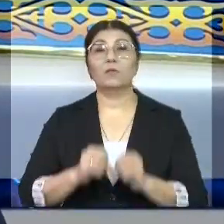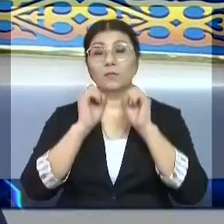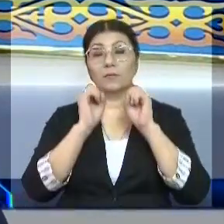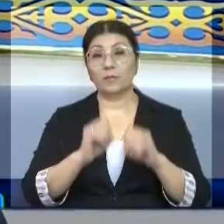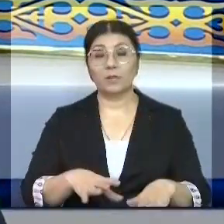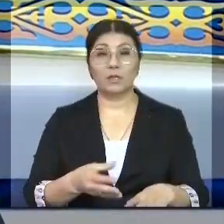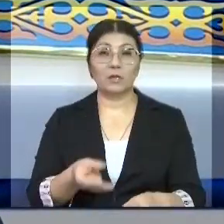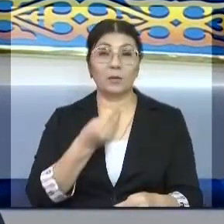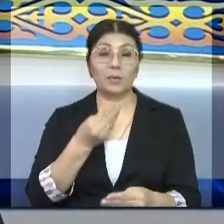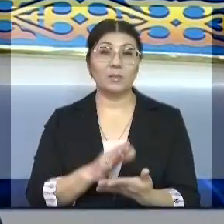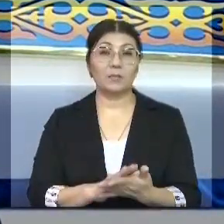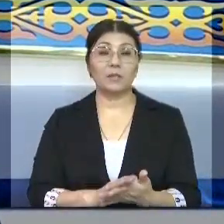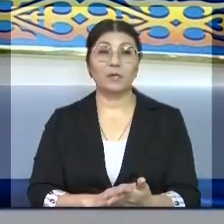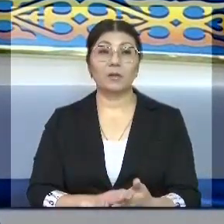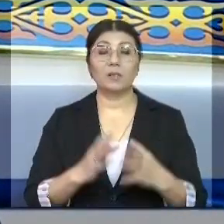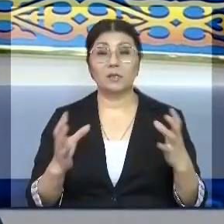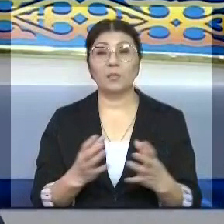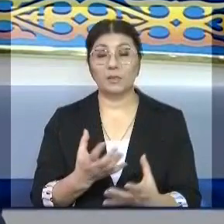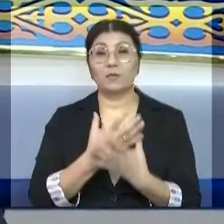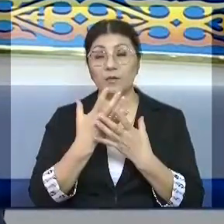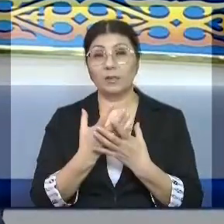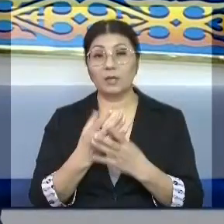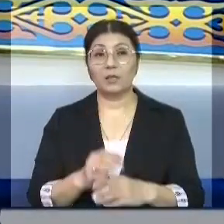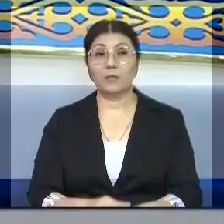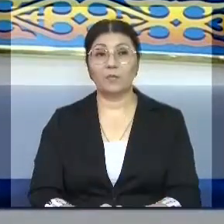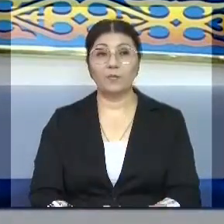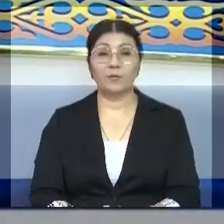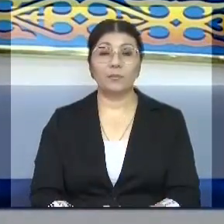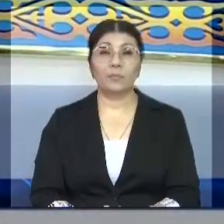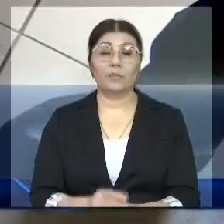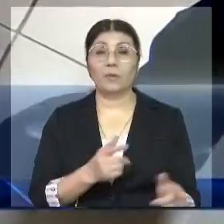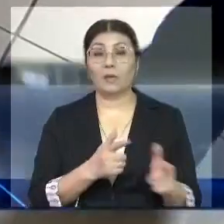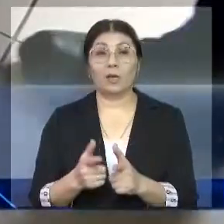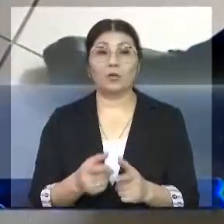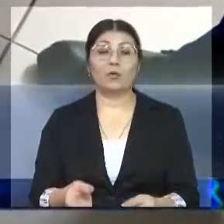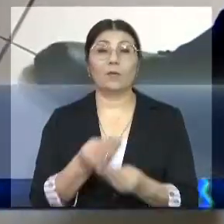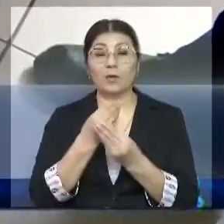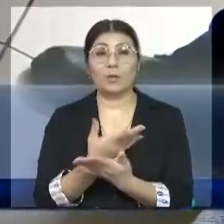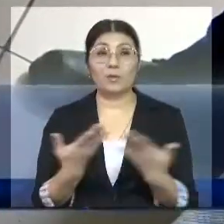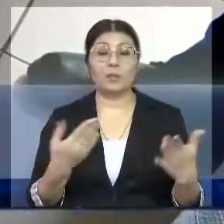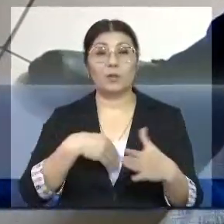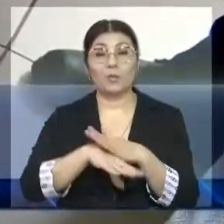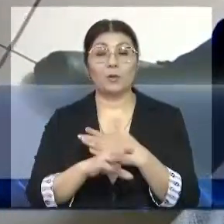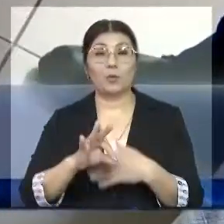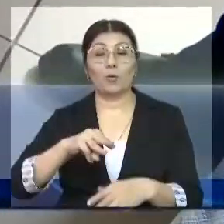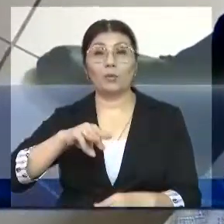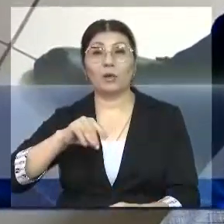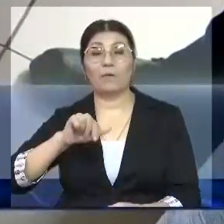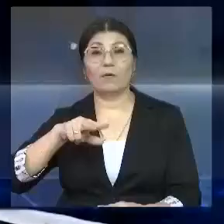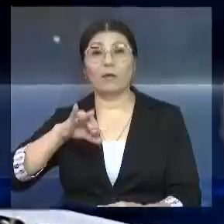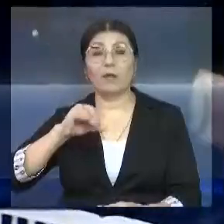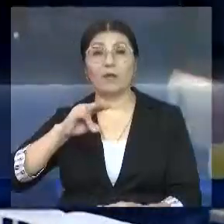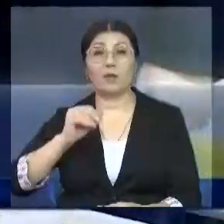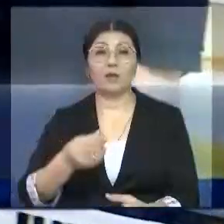остатки скоропортящейся пищи, соблюдайте температурный режим хранения готовых блюд. Также, чтобы избежать отравления, эксперты рекомендуют